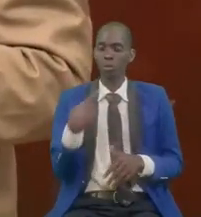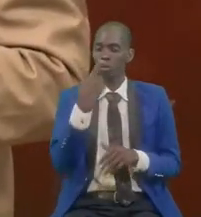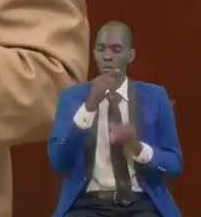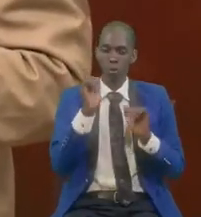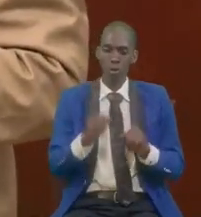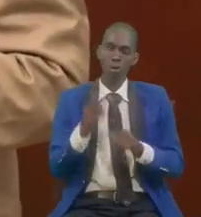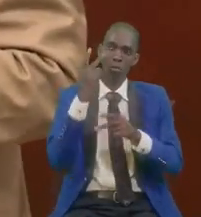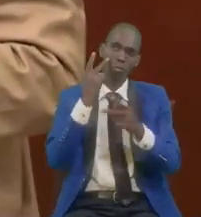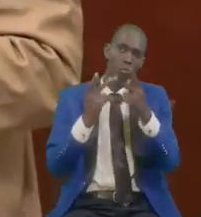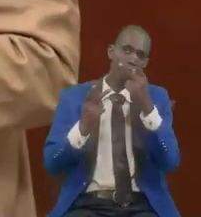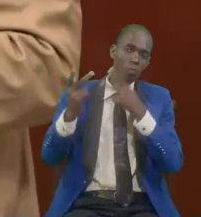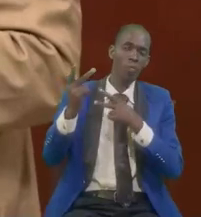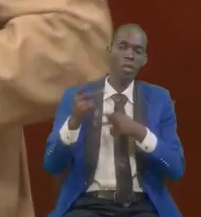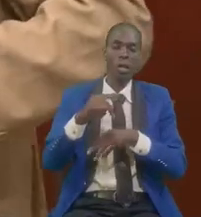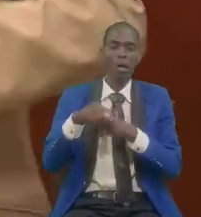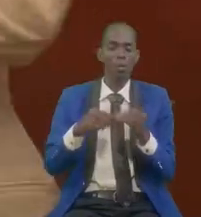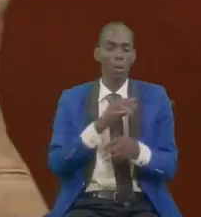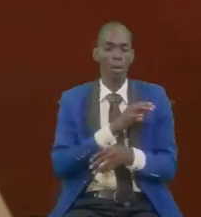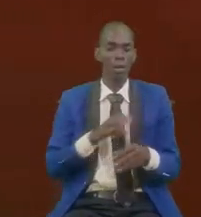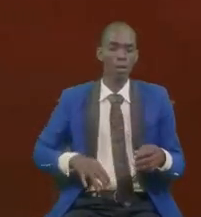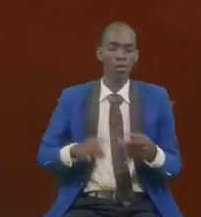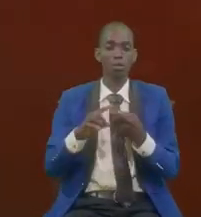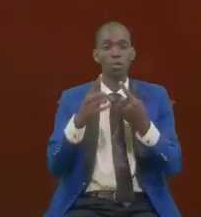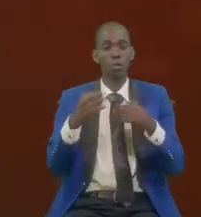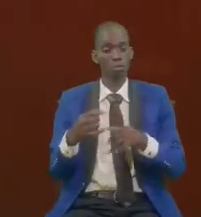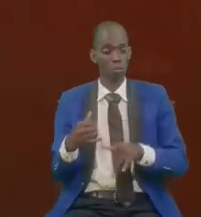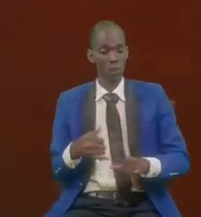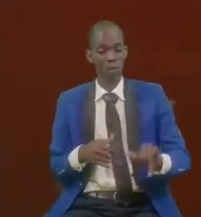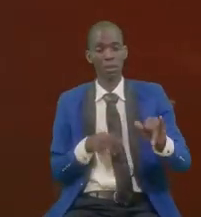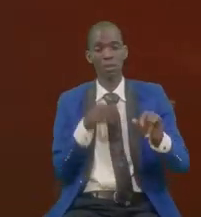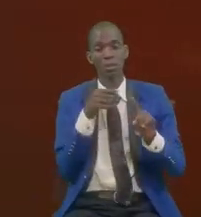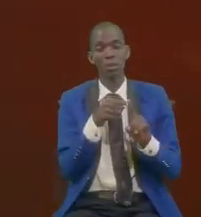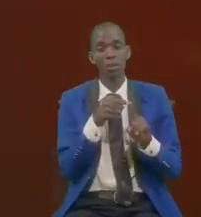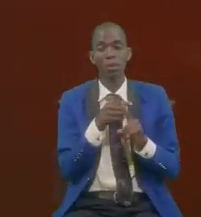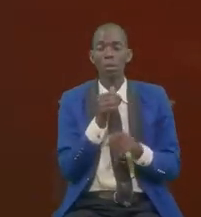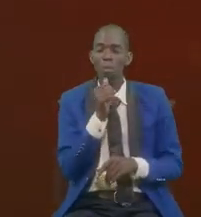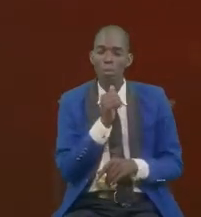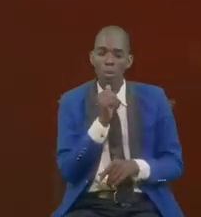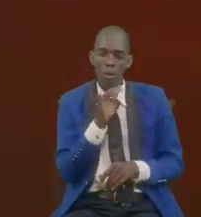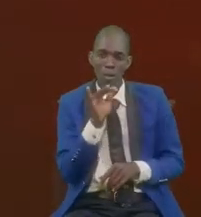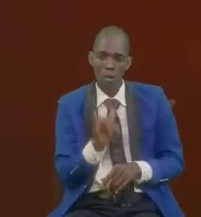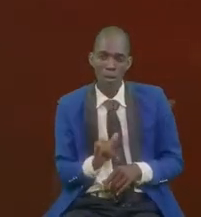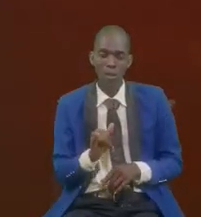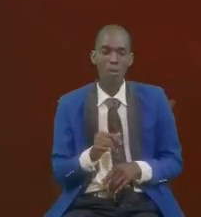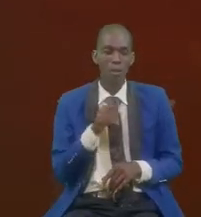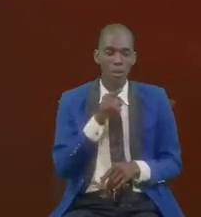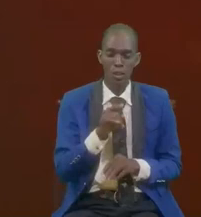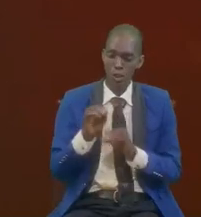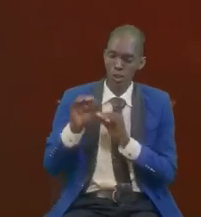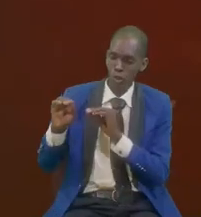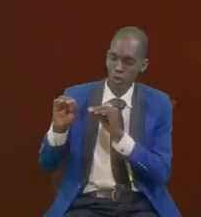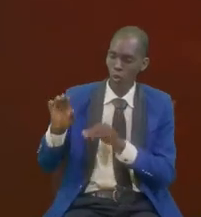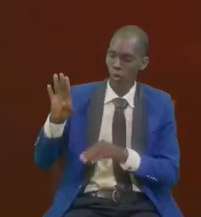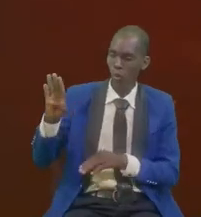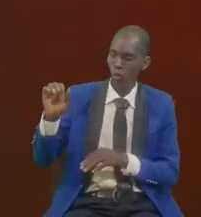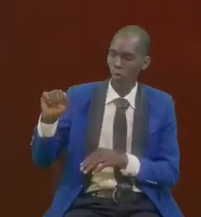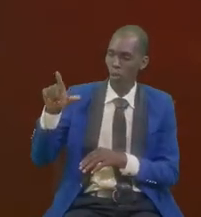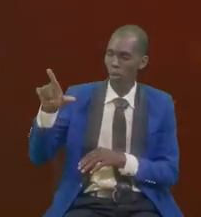et prophétiser au sujet de Christ à venir. Cependant, en privé, il a enseigné